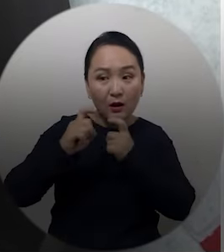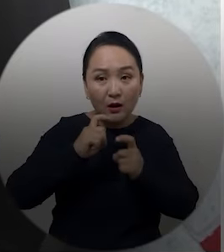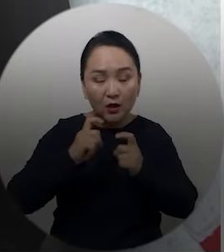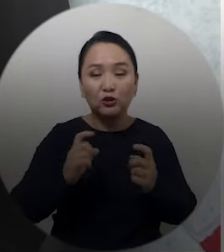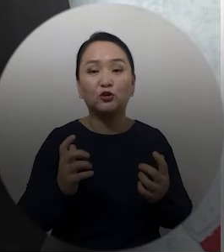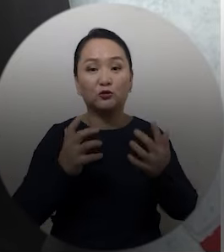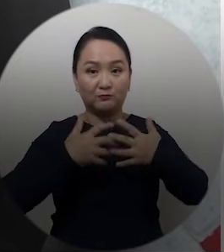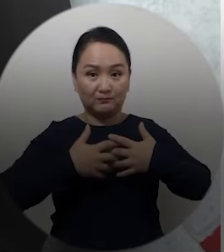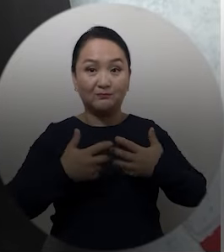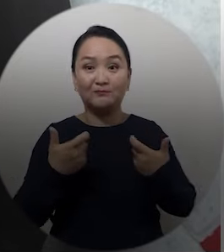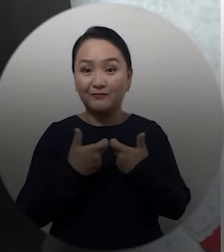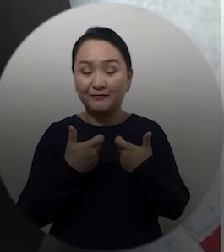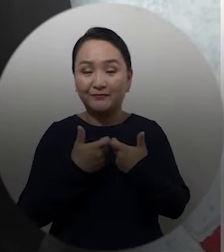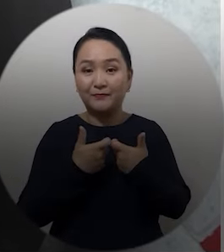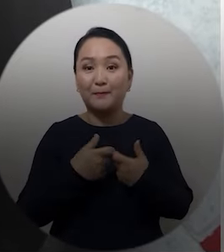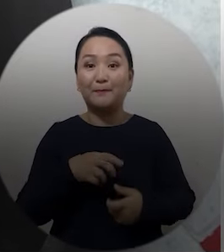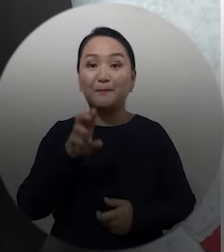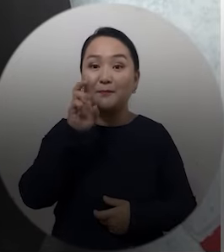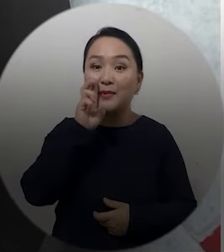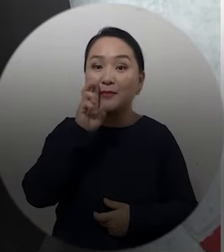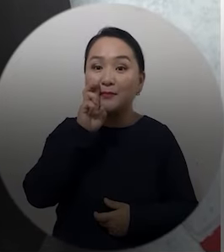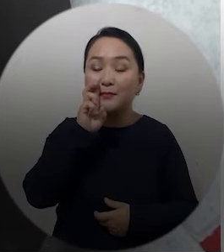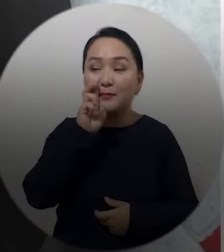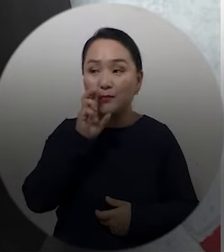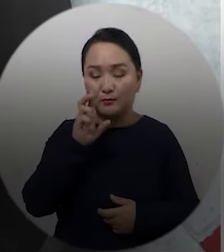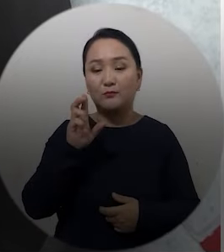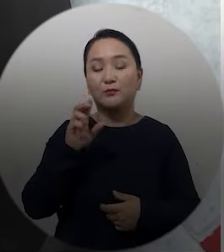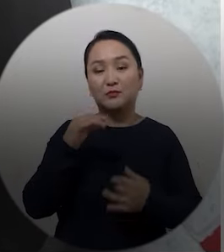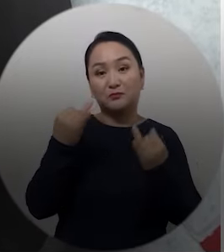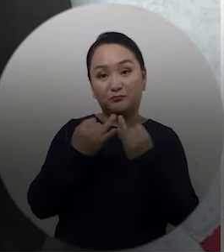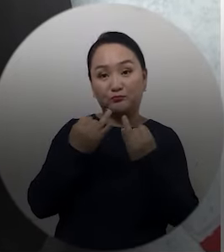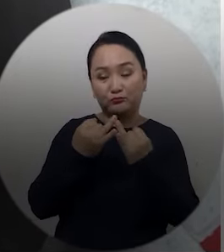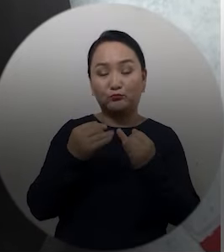вэ гэдэг одоо харилцан тохиролцсны үндсэн дээр хагас өдөр бол бас онлайнаар хичээлдэг байж байгаа.